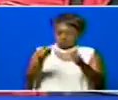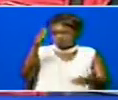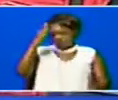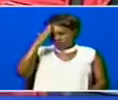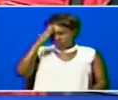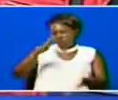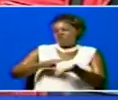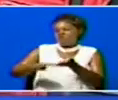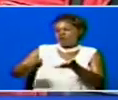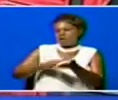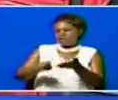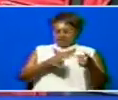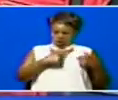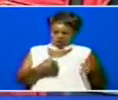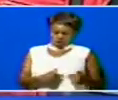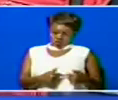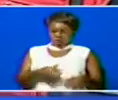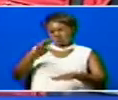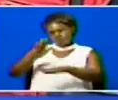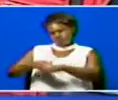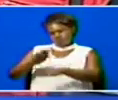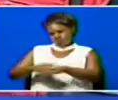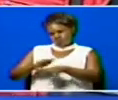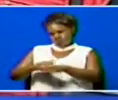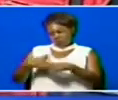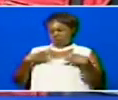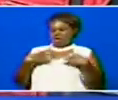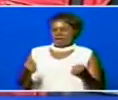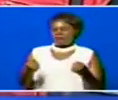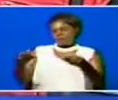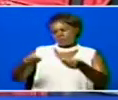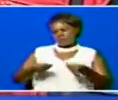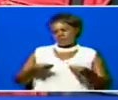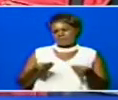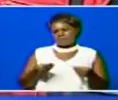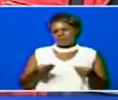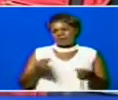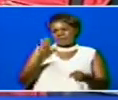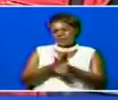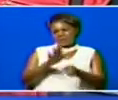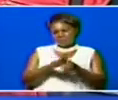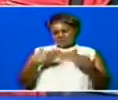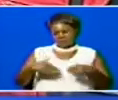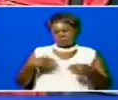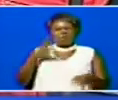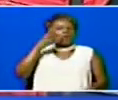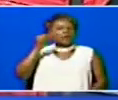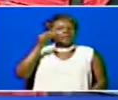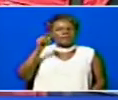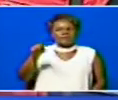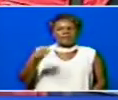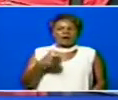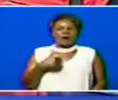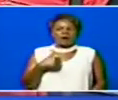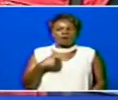ile msamaha ambayo inatoka kwa roho ni mzuri kwa sababu italeta ile uponyaji. Yeah. Na ni watu wengi kama wewe ambao wanapitia masaibu kama